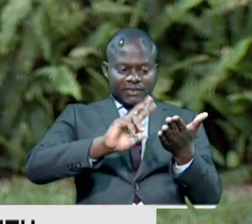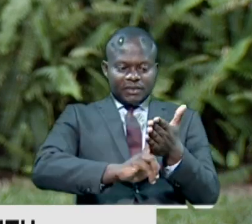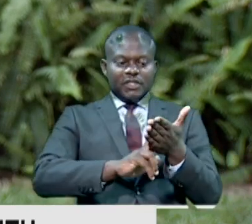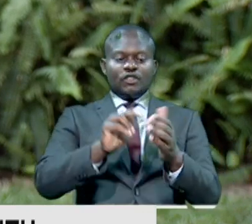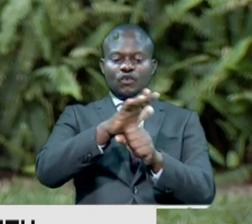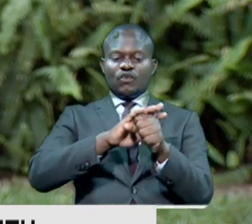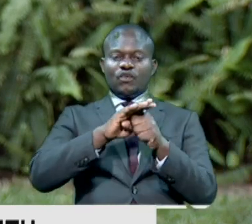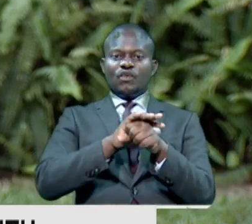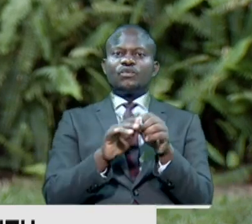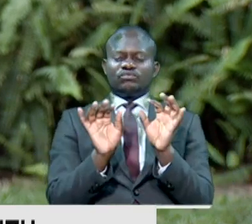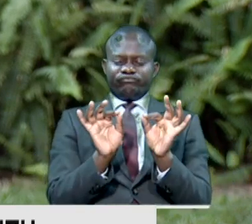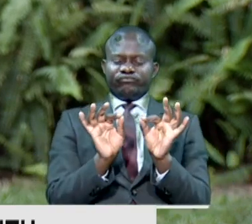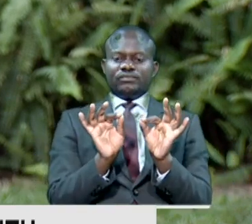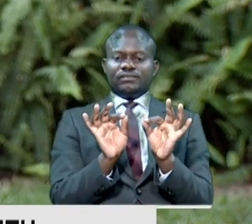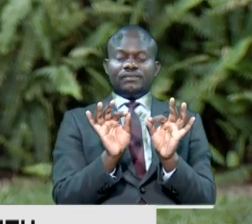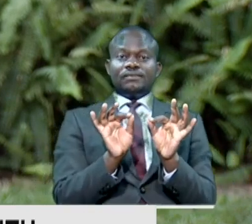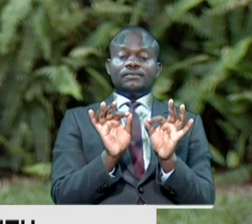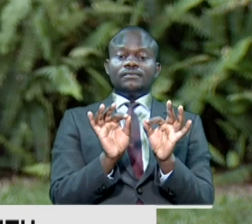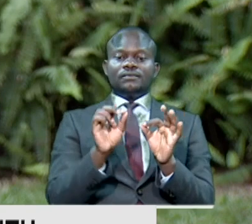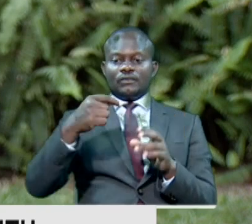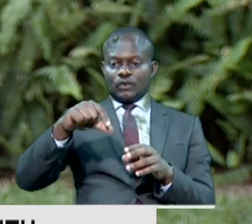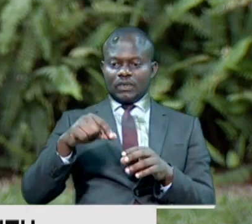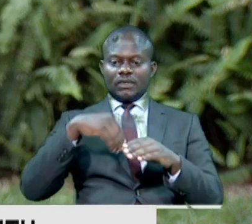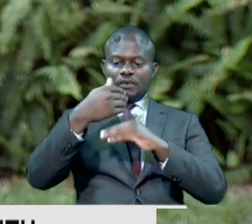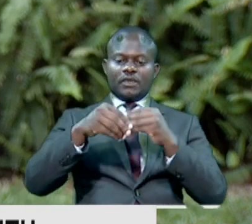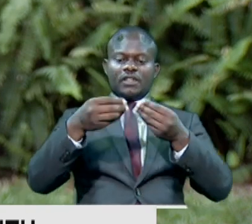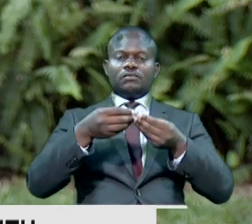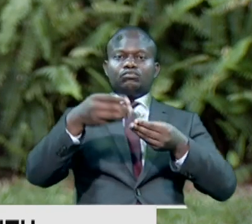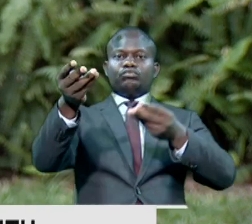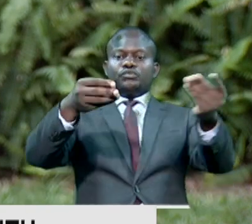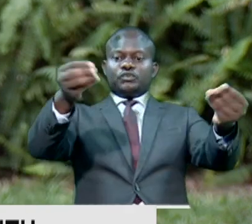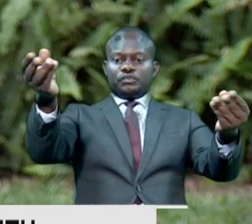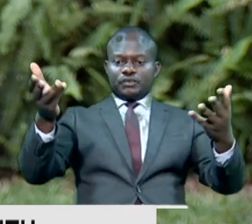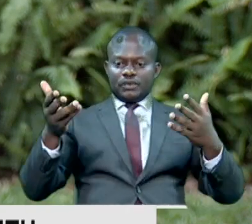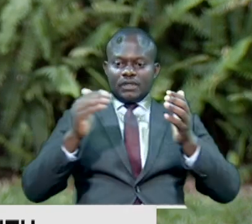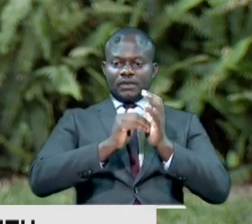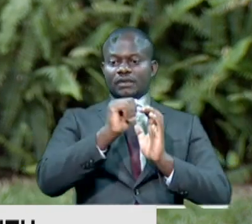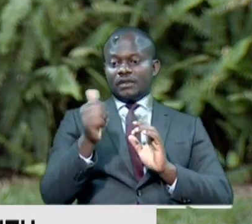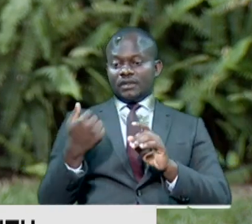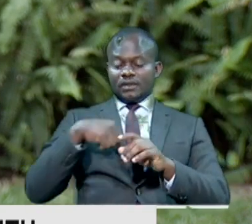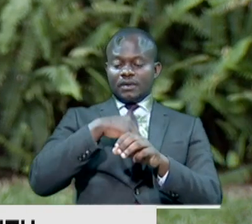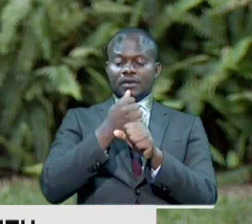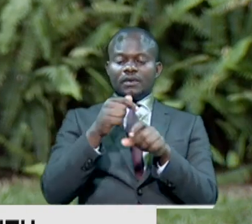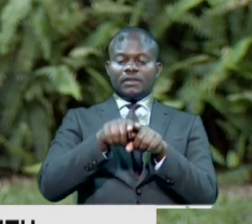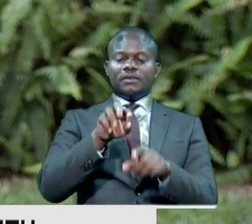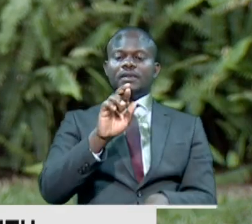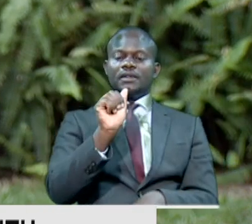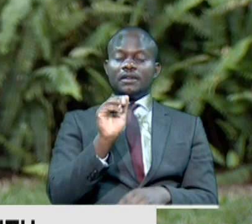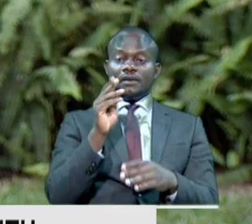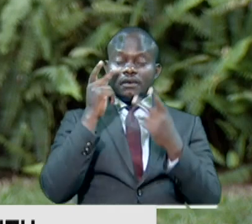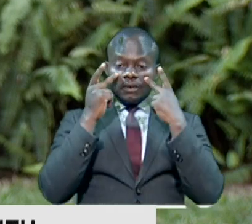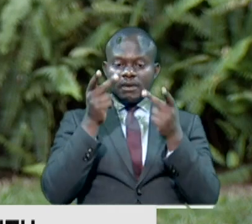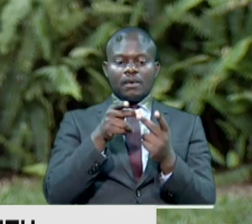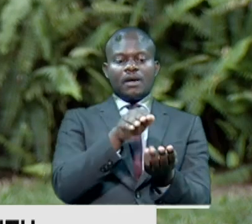yujuje ubuziranenge nibwo itangira gutangwa ikindi wenda dukora nka lab ni ukureba naho ibikwa kuko